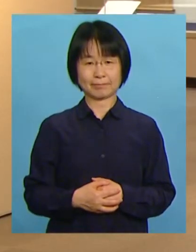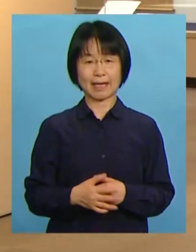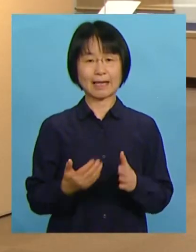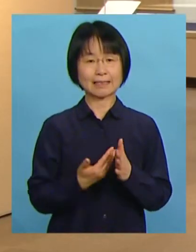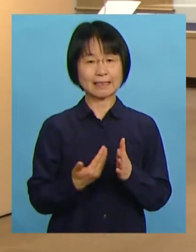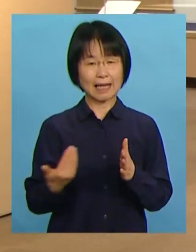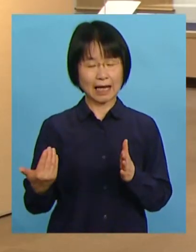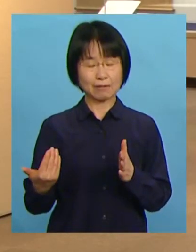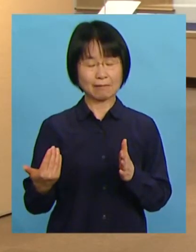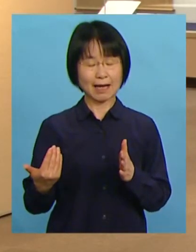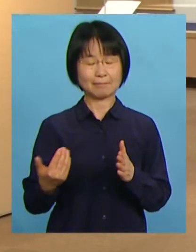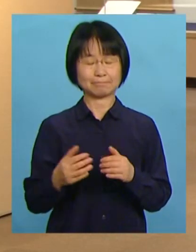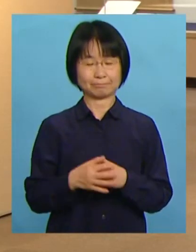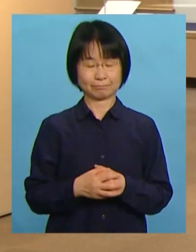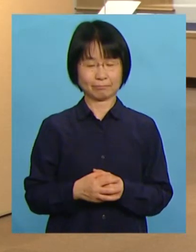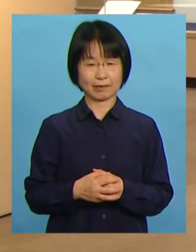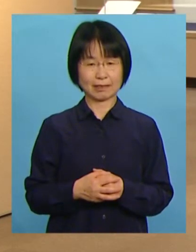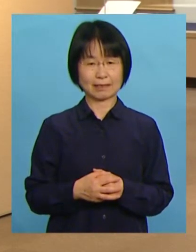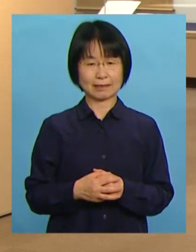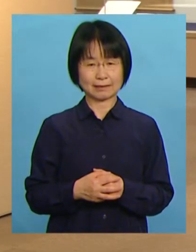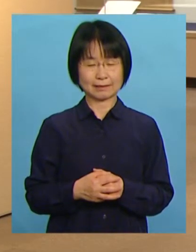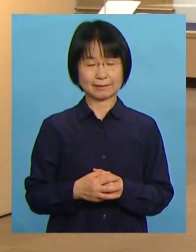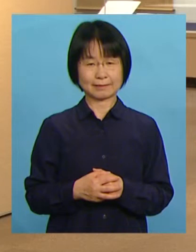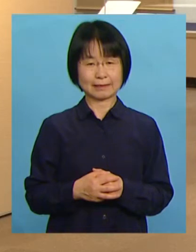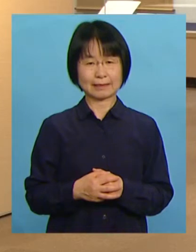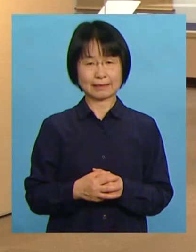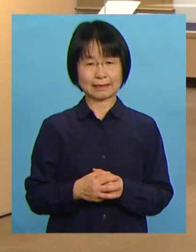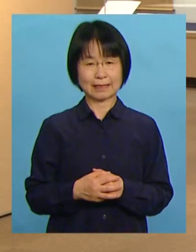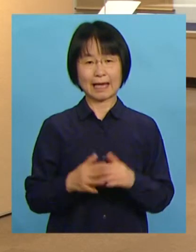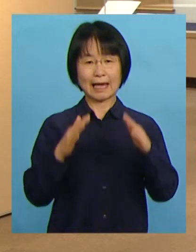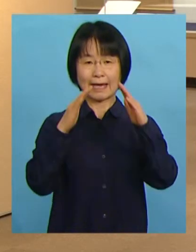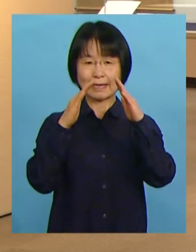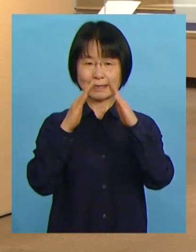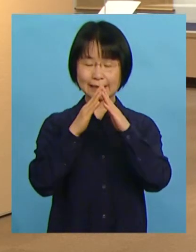前半は近江商人博物館の上平さんに家